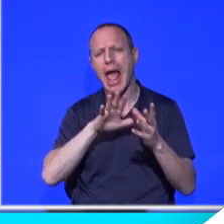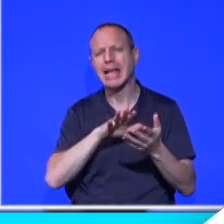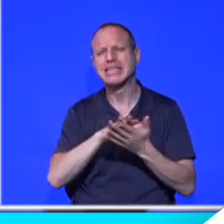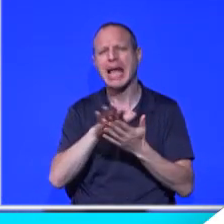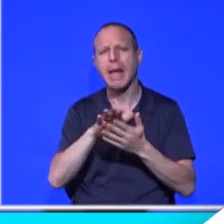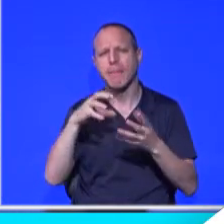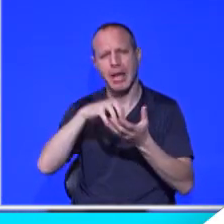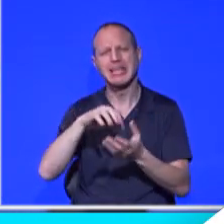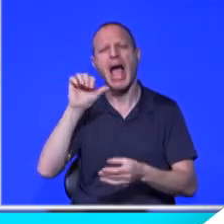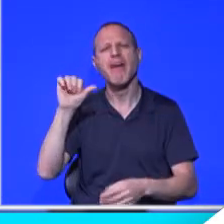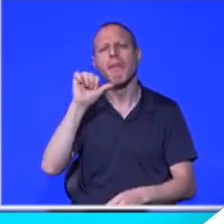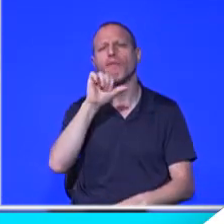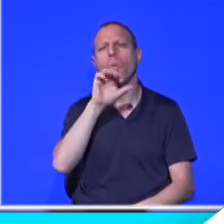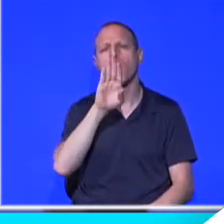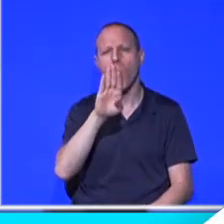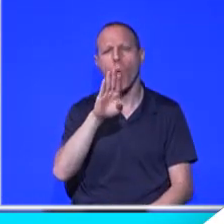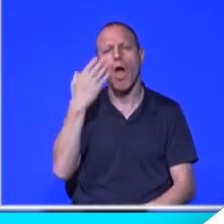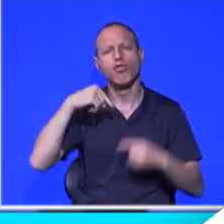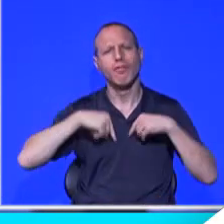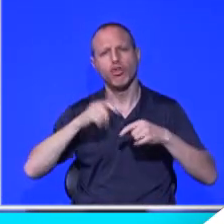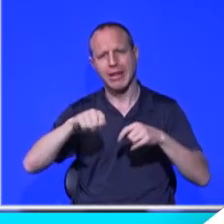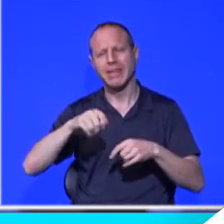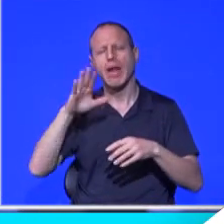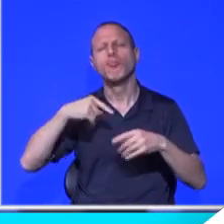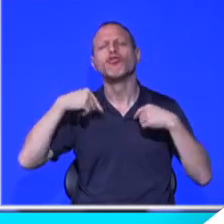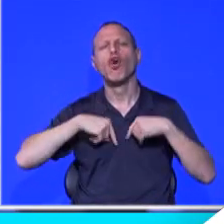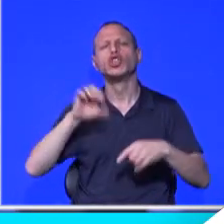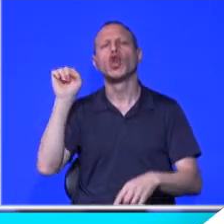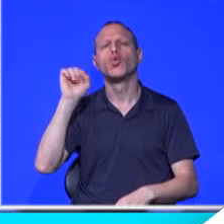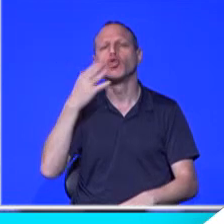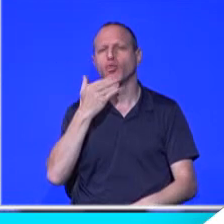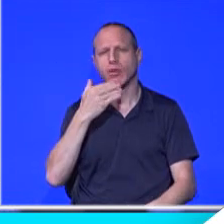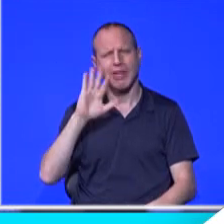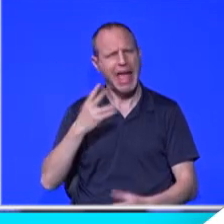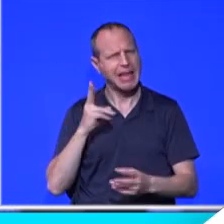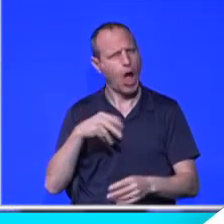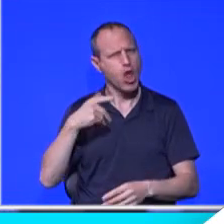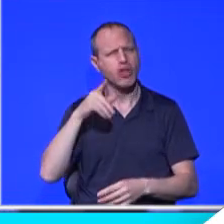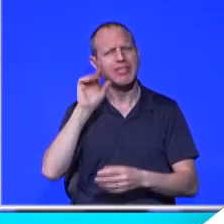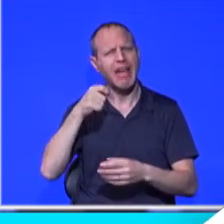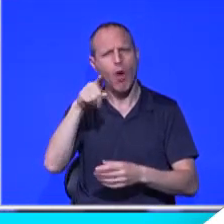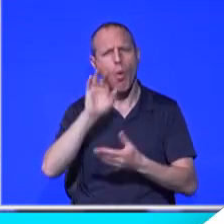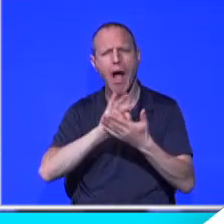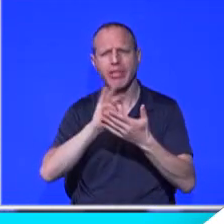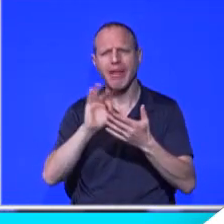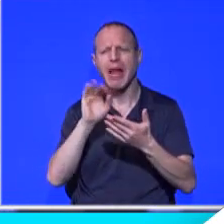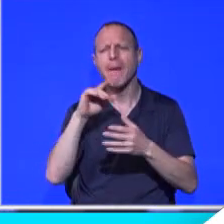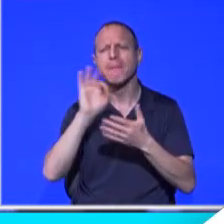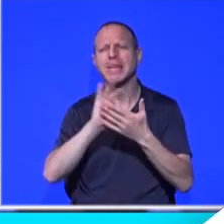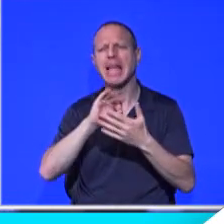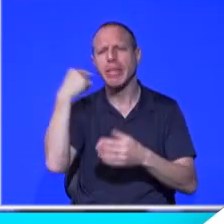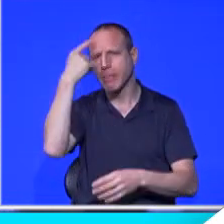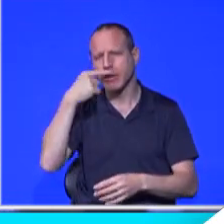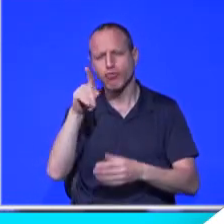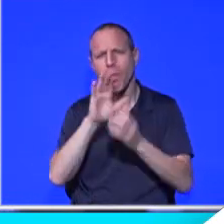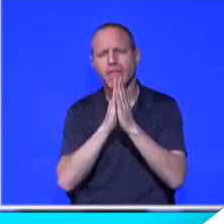אברהם אברום בורג היה יושב ראש הכנסת וגם יושב ראש הסוכנות היהודית, אז איך יכול להיות שדווקא הוא כתב השבוע למשרד הפנים שהוא מבקש